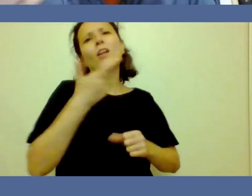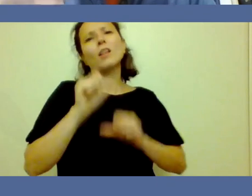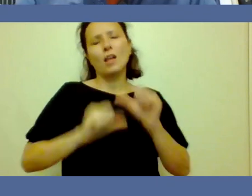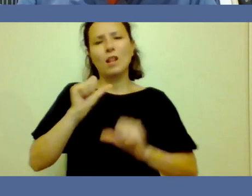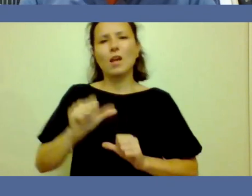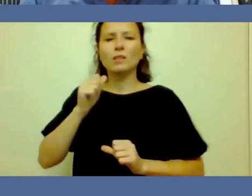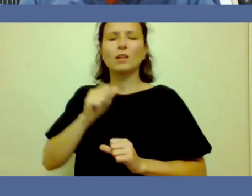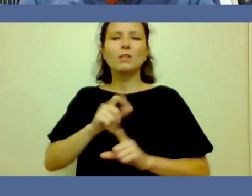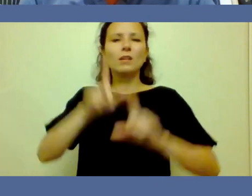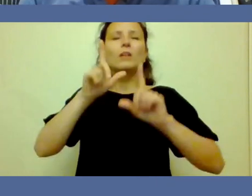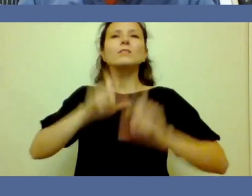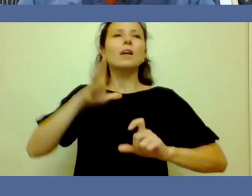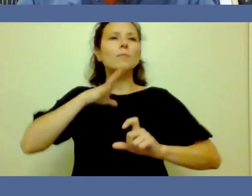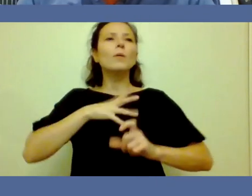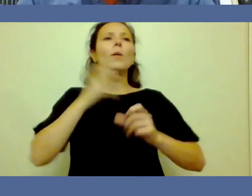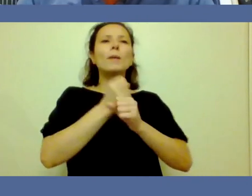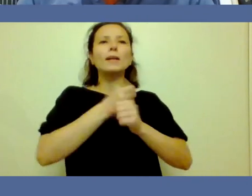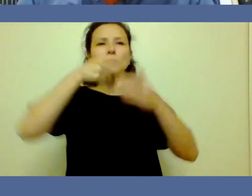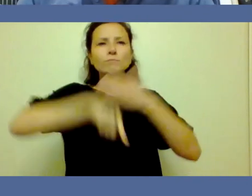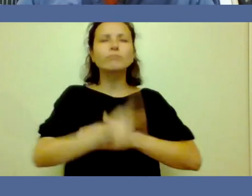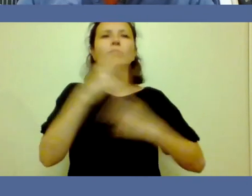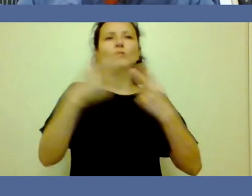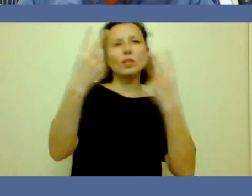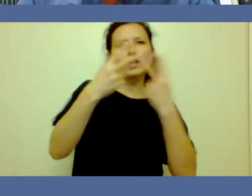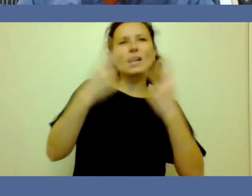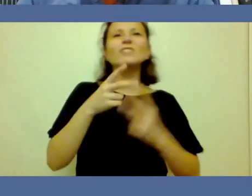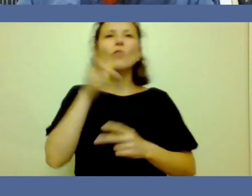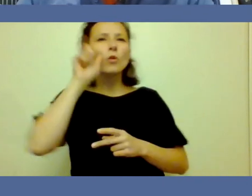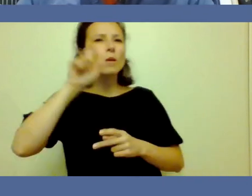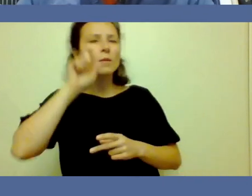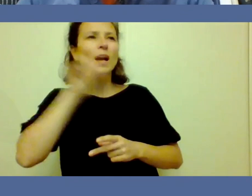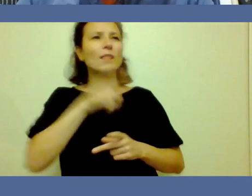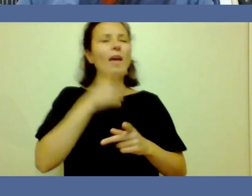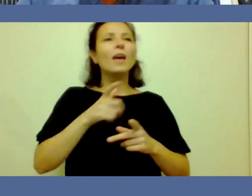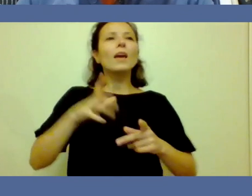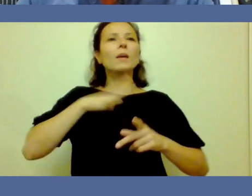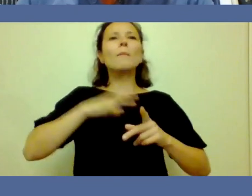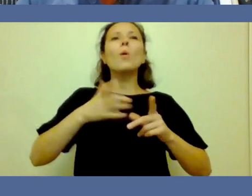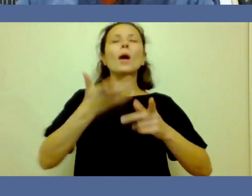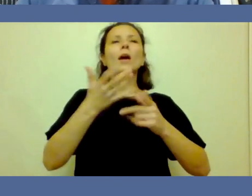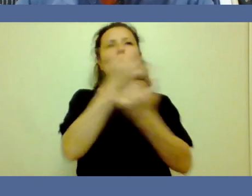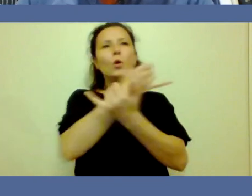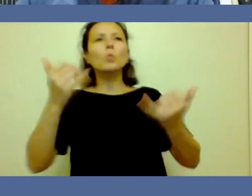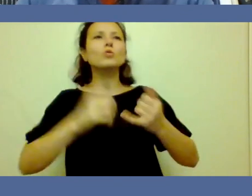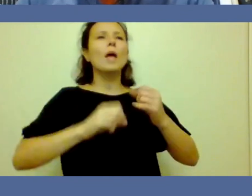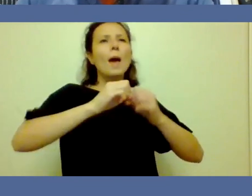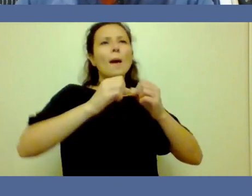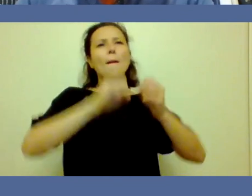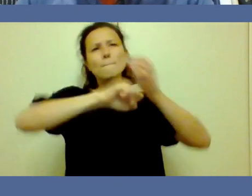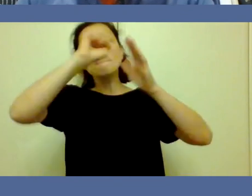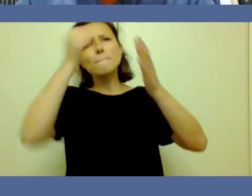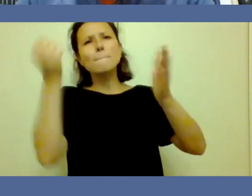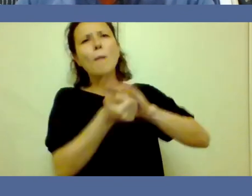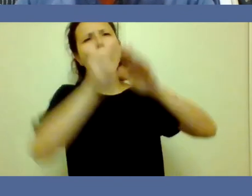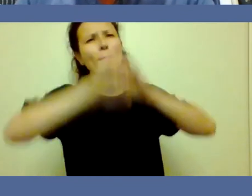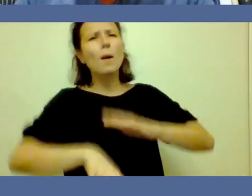w działkę kryminalną w dziennikarstwie i wystawałam przy tych taśmach policyjnych na tych wszystkich wybuchach bombowych, potem chodziłam po